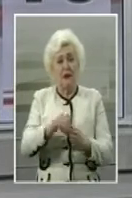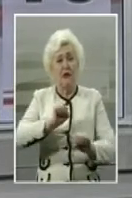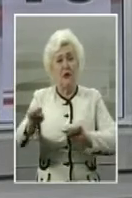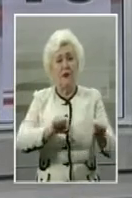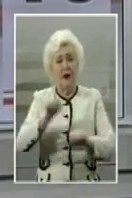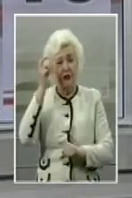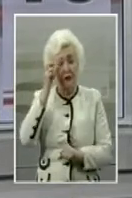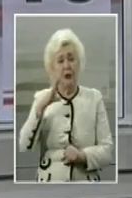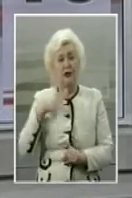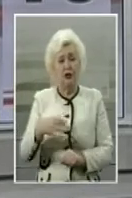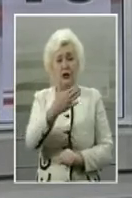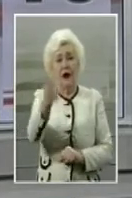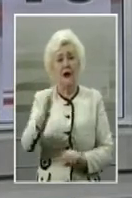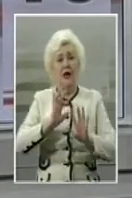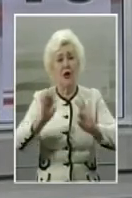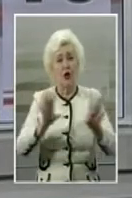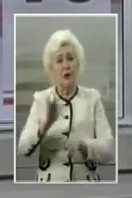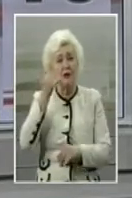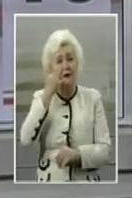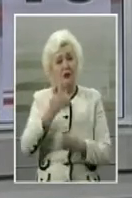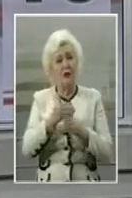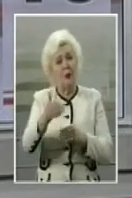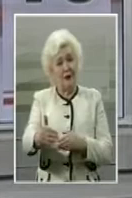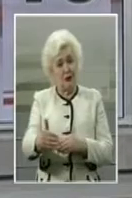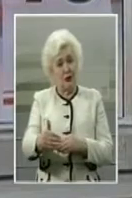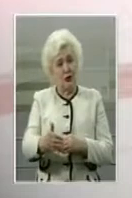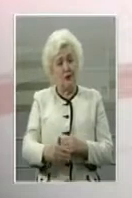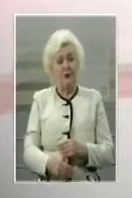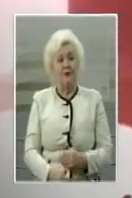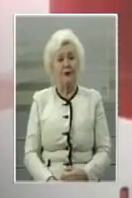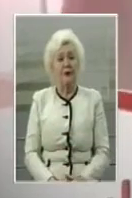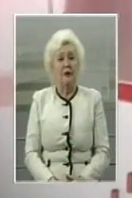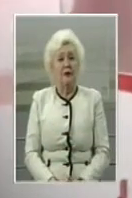Києві. Чекаємо на його коментар телефоном пізніше.